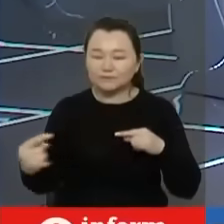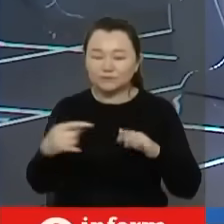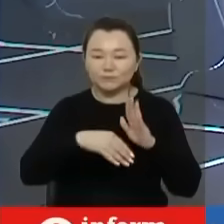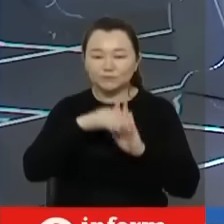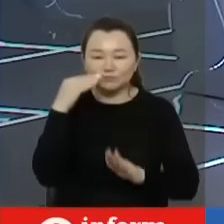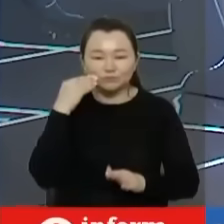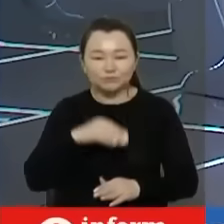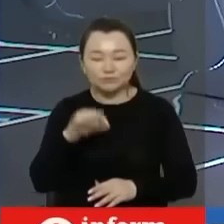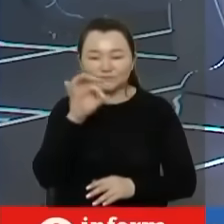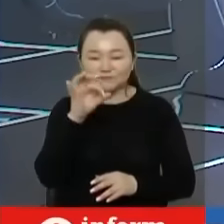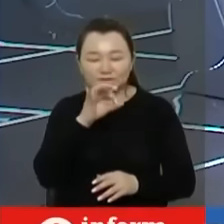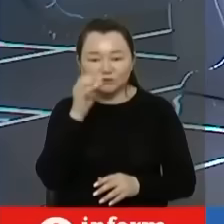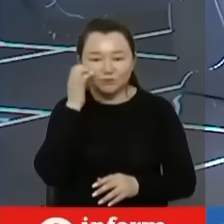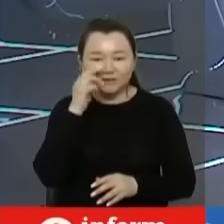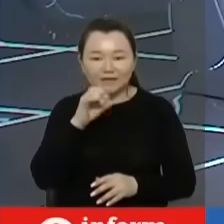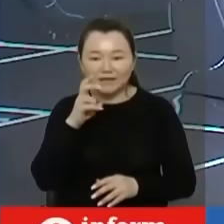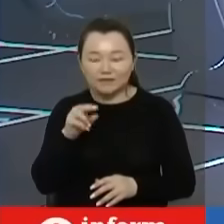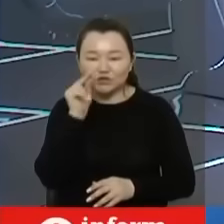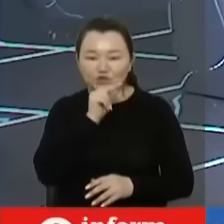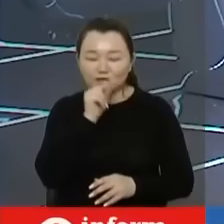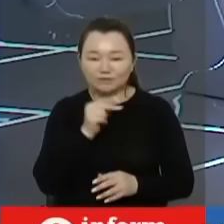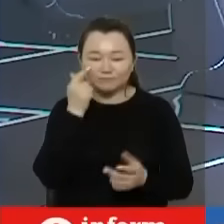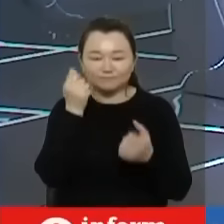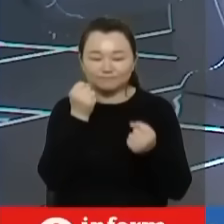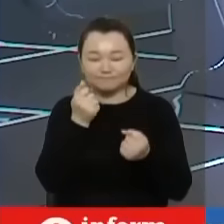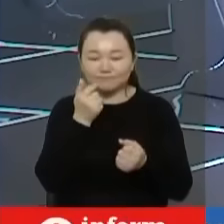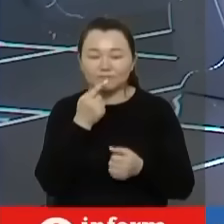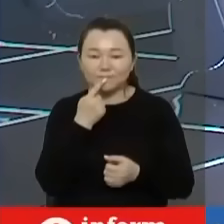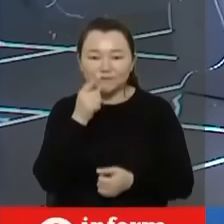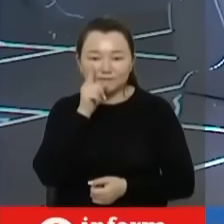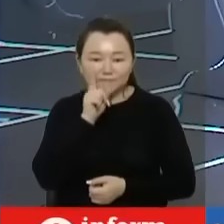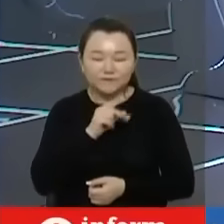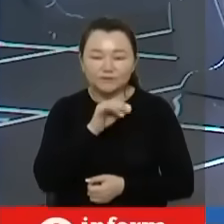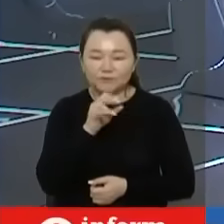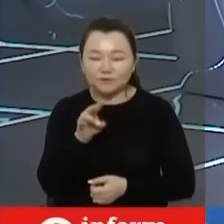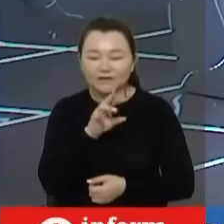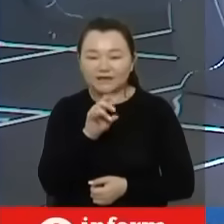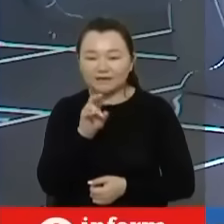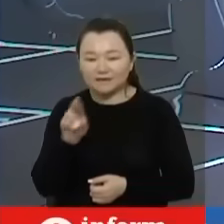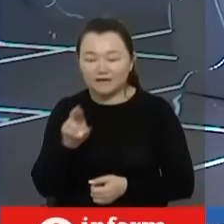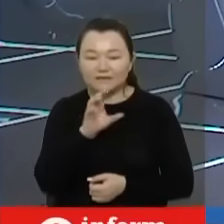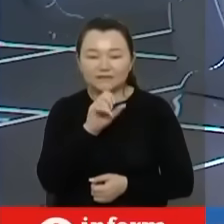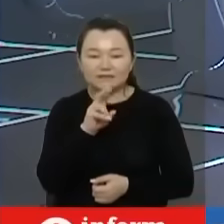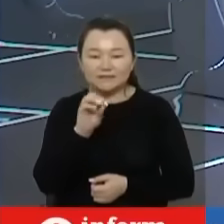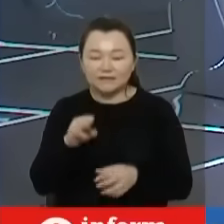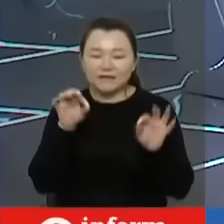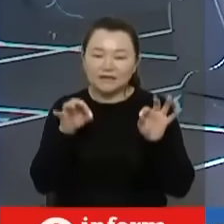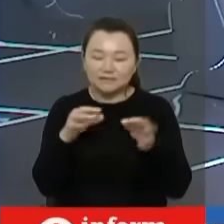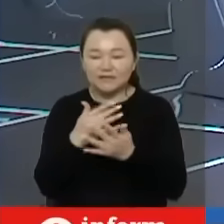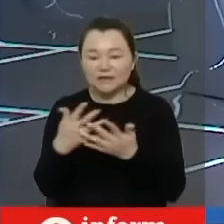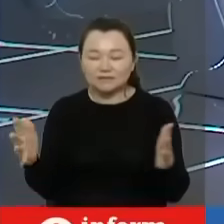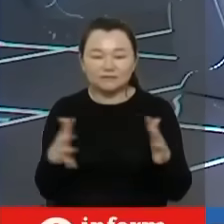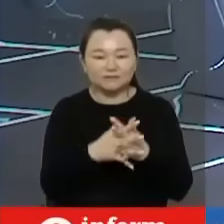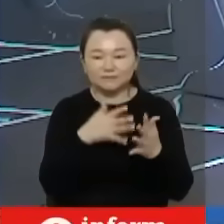сапалы түршіктілген қара кениялық шайы. Қанық әрі жарқын дәмді Чемпион Кения Сансетке бояғыштар мен дәмдеуіштер